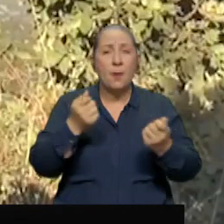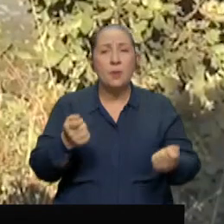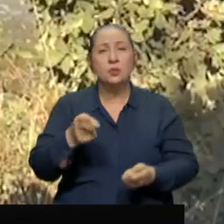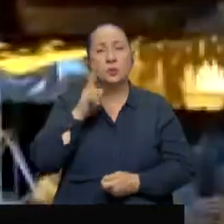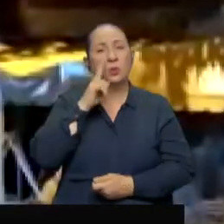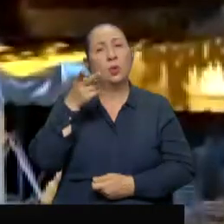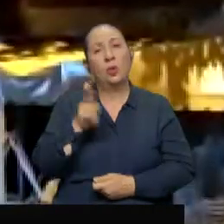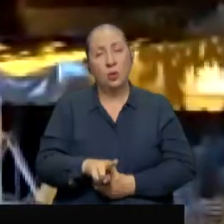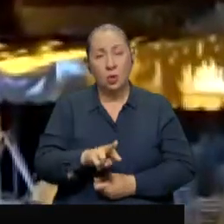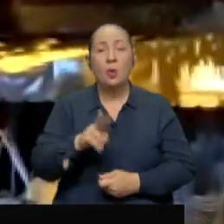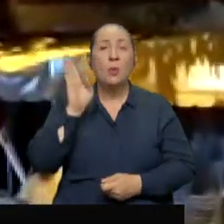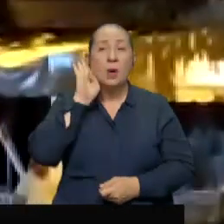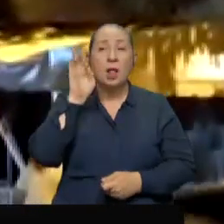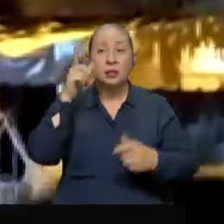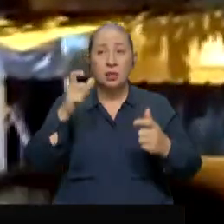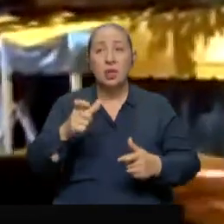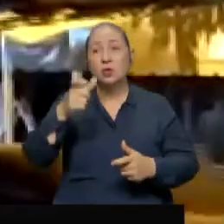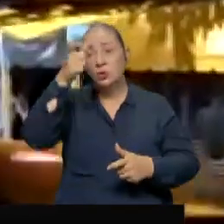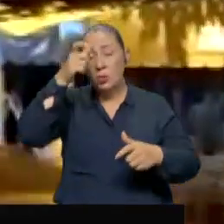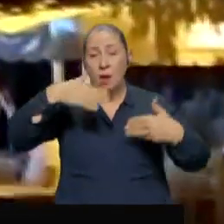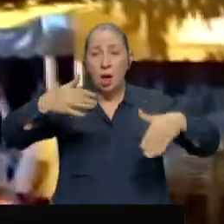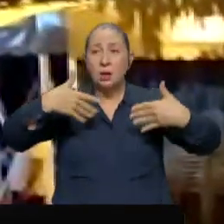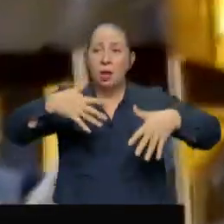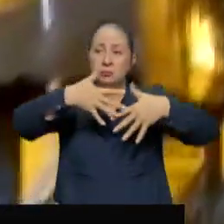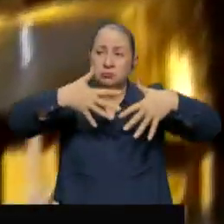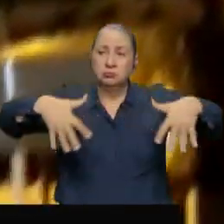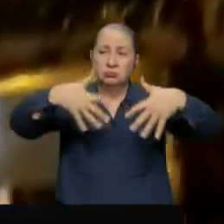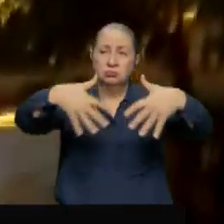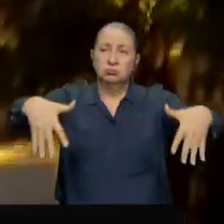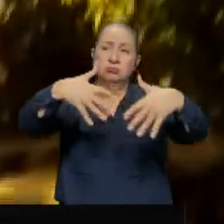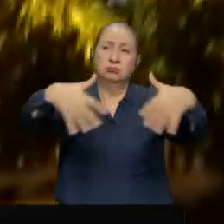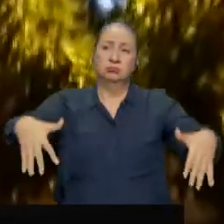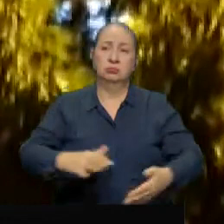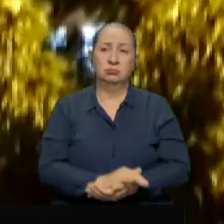oldu. Malatya'da baba ocağına Türk bayrakları asıldı.